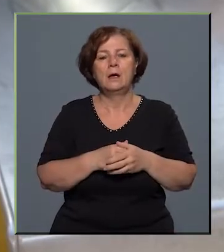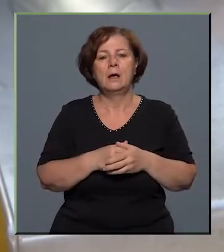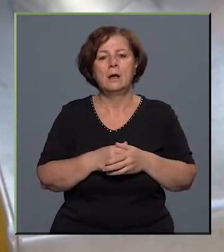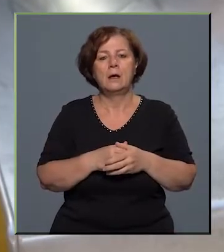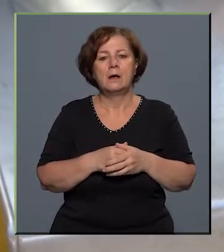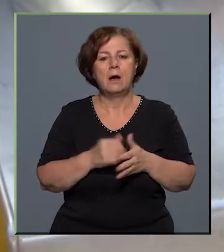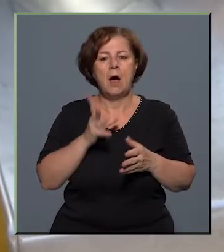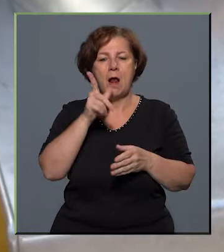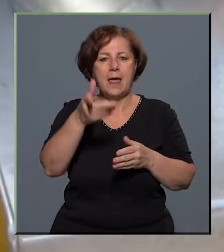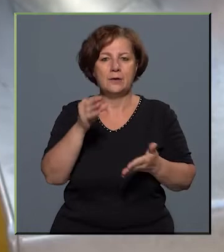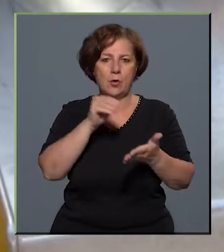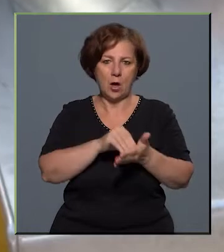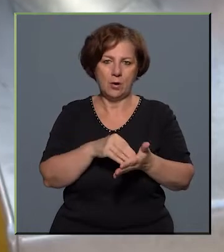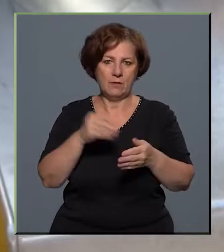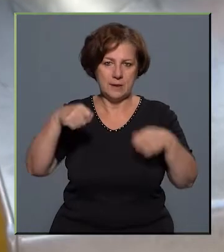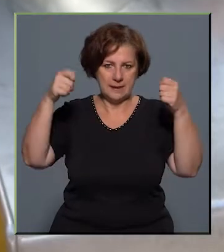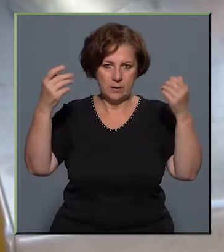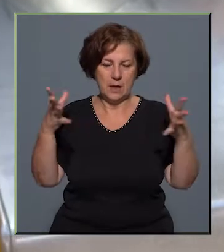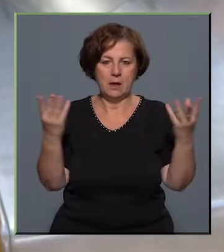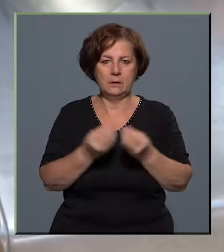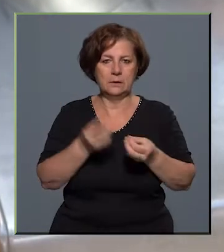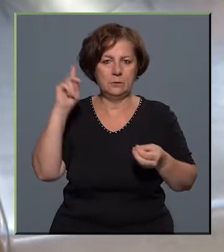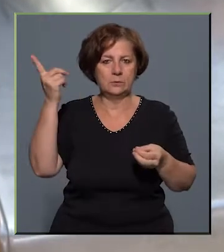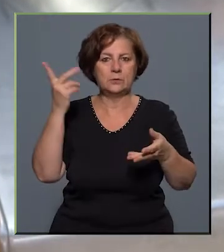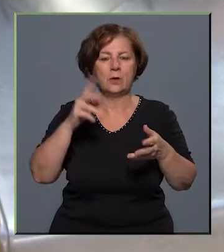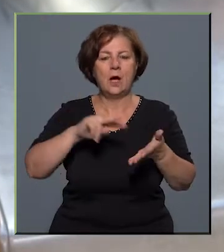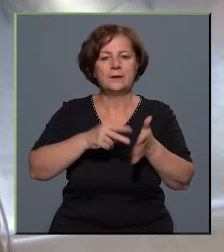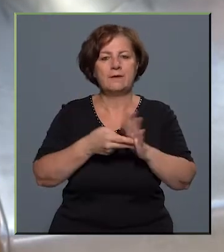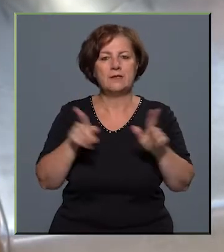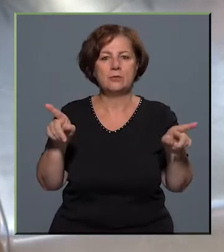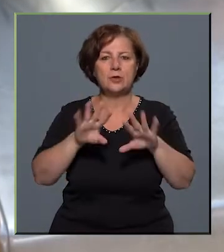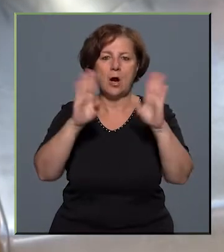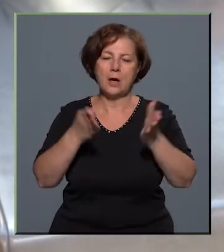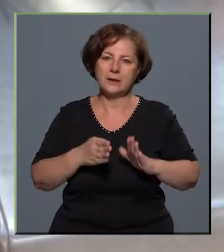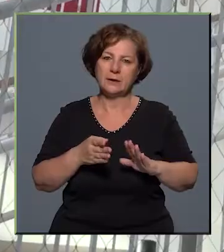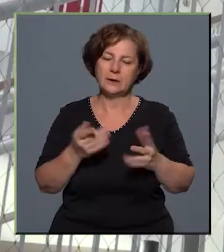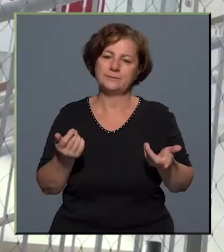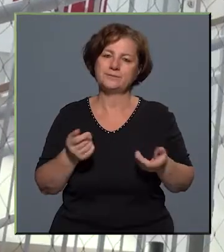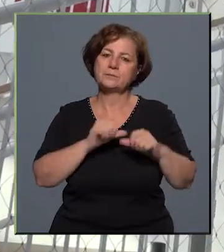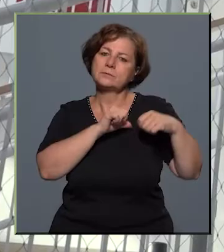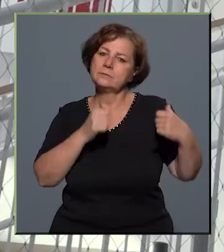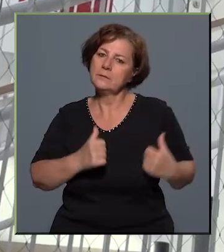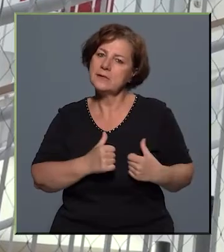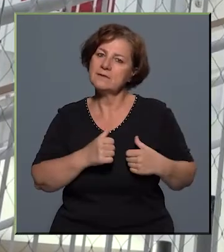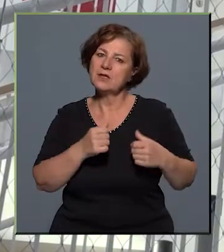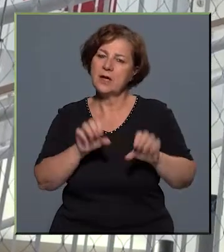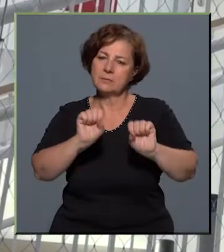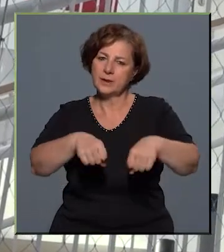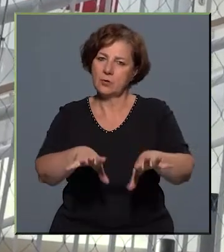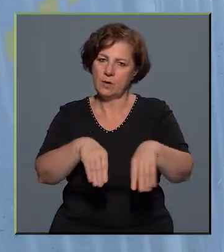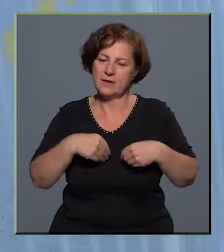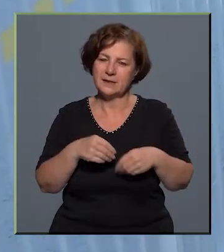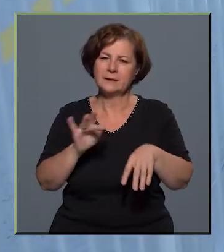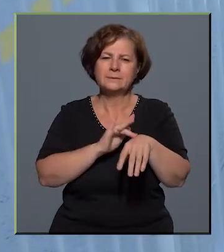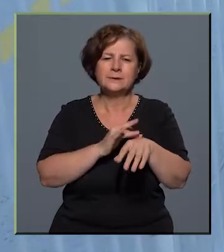leendő lakóival az épületnek, és velük együtt tudtuk a tervezést úgy alakítani, ahogy azt ők is szívesen birtokba veszik. Itt